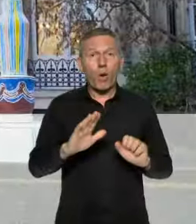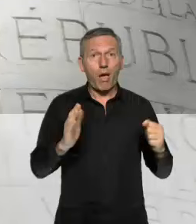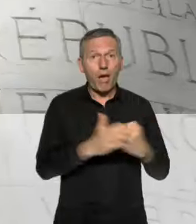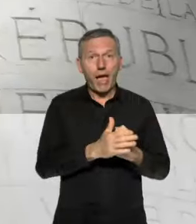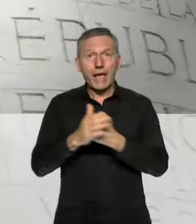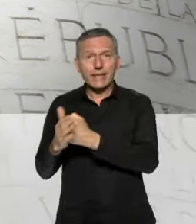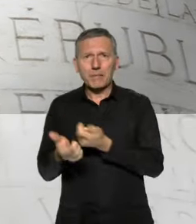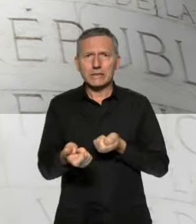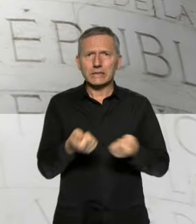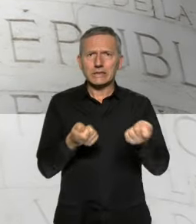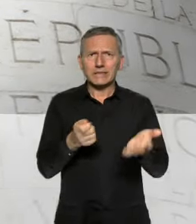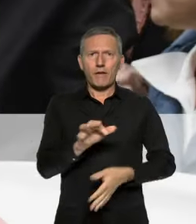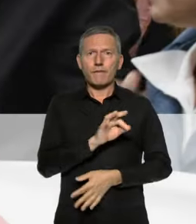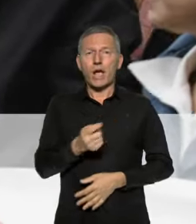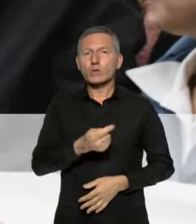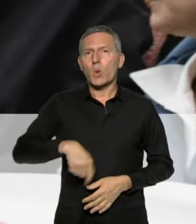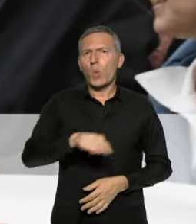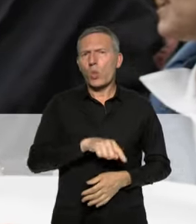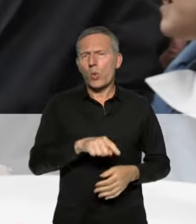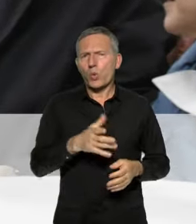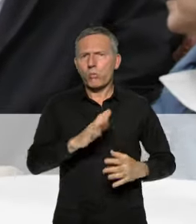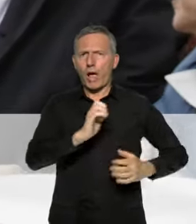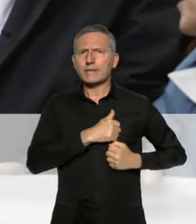est possible que l'extrême droite gouverne la France.